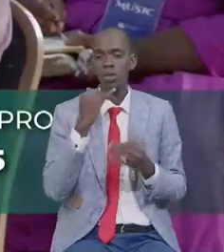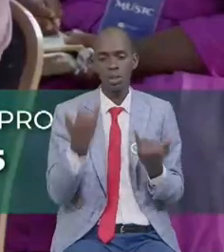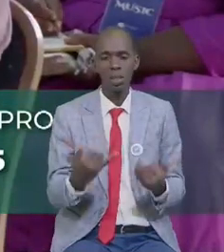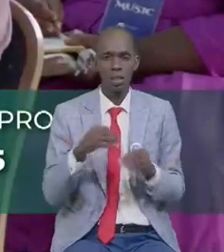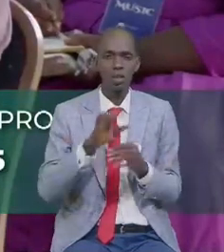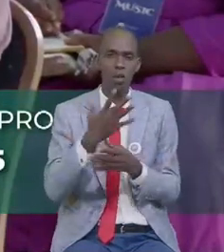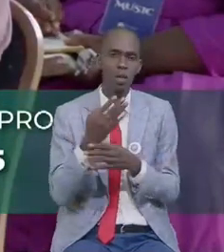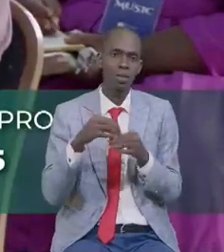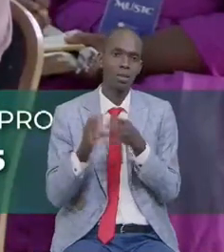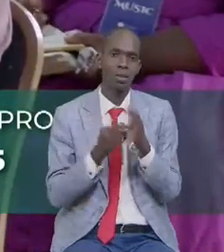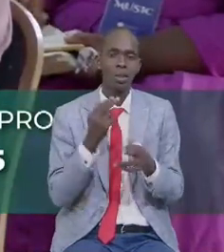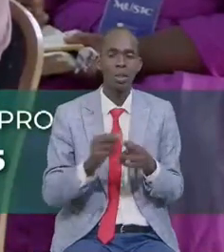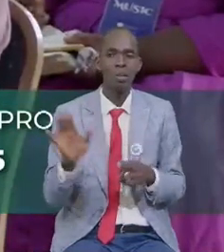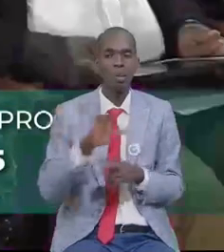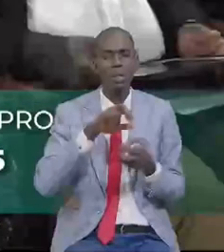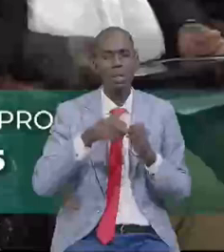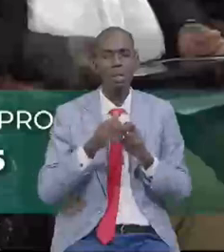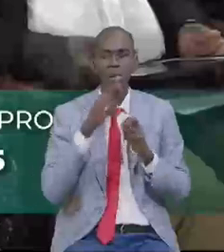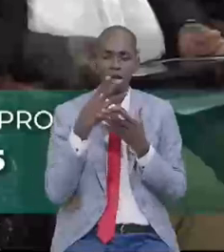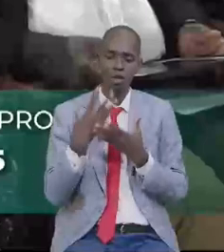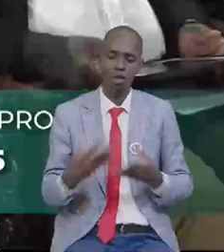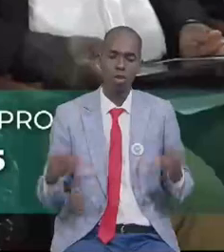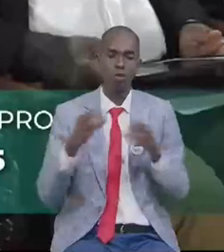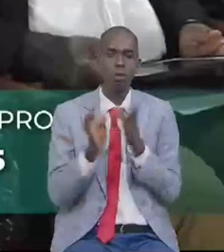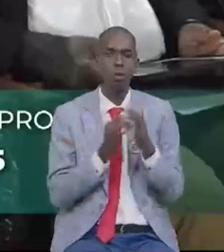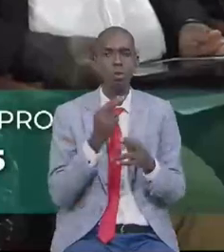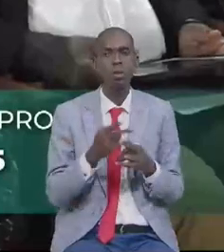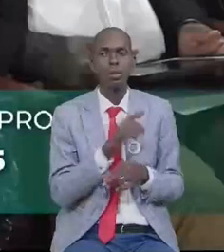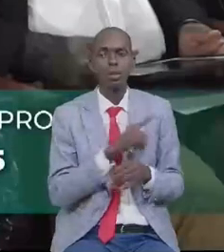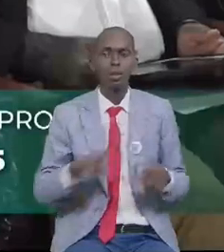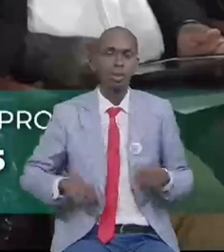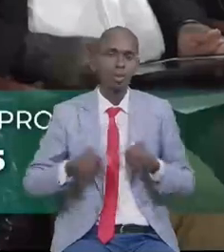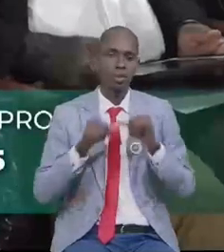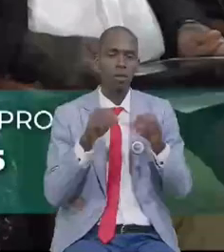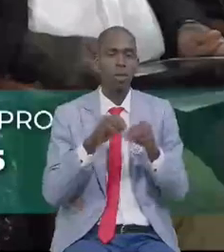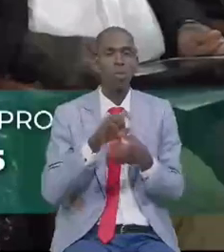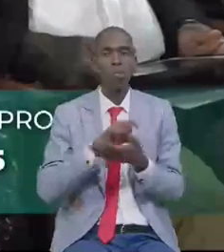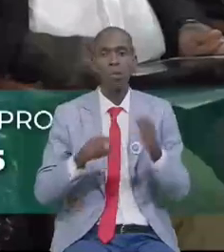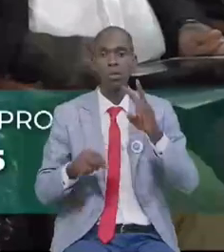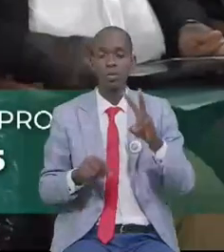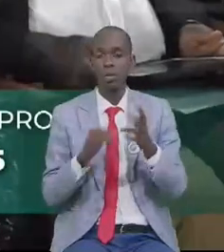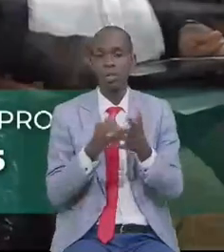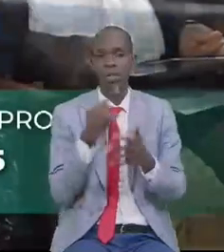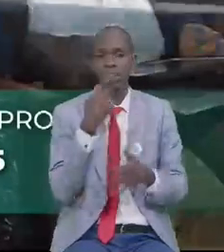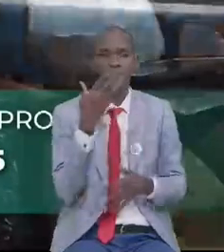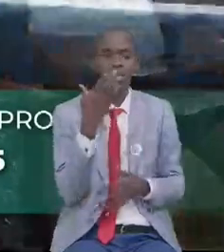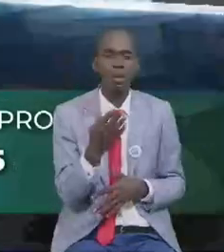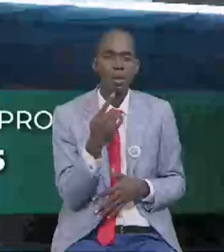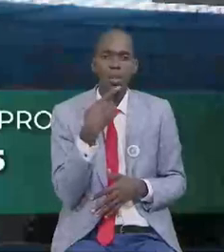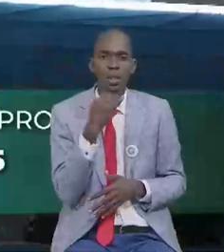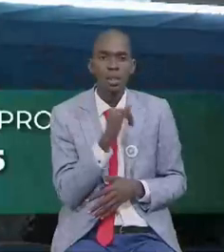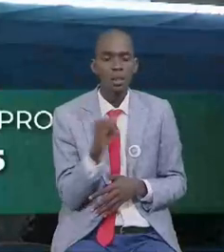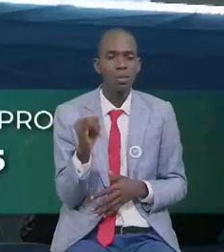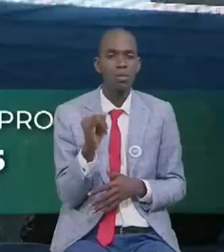Tes problèmes sont résolus. Et le Seigneur continue dans le verset 2. Il dit, il y avait dans